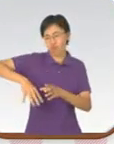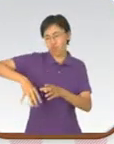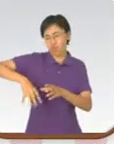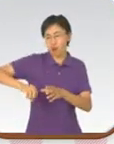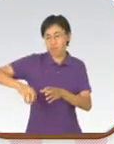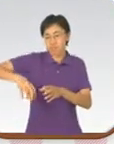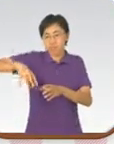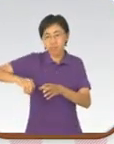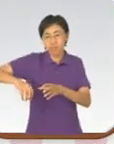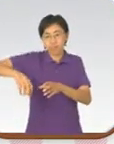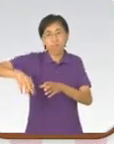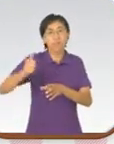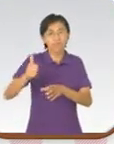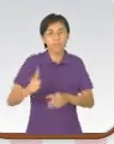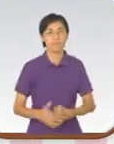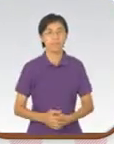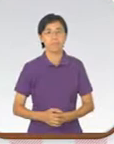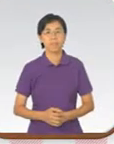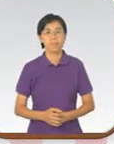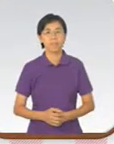ได้ดีขึ้น